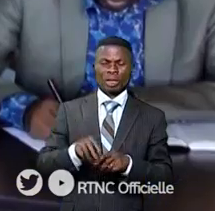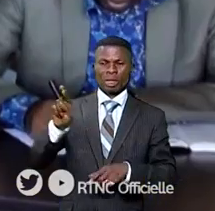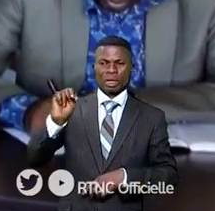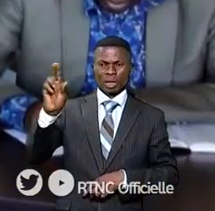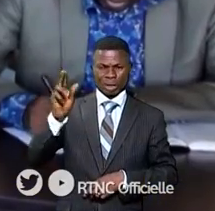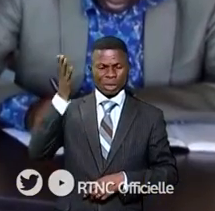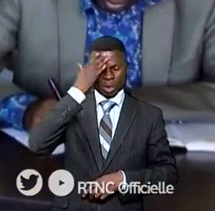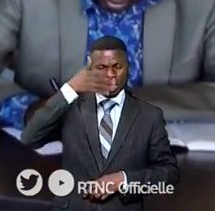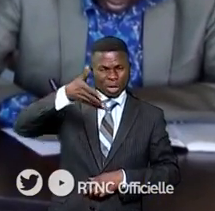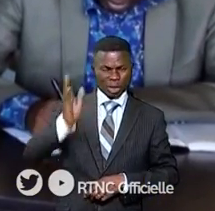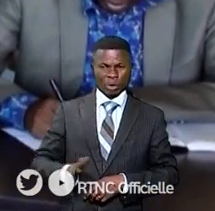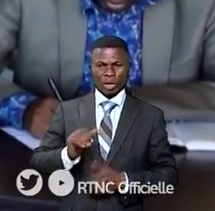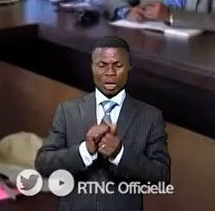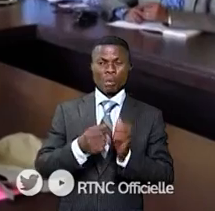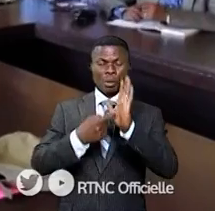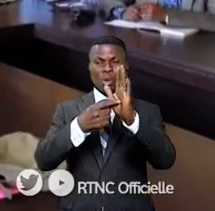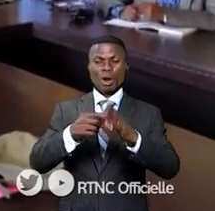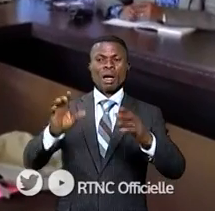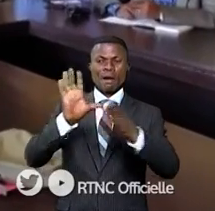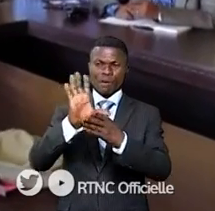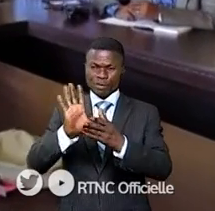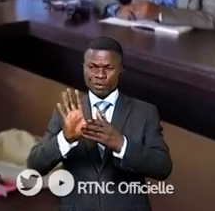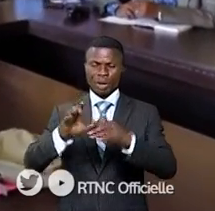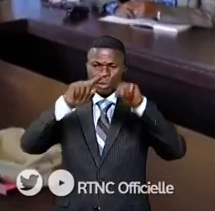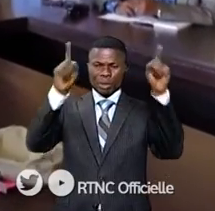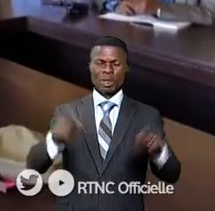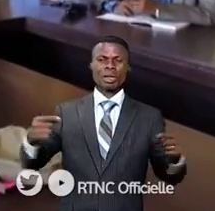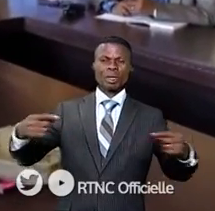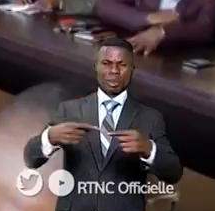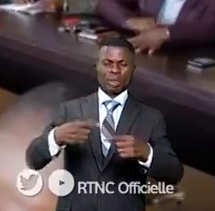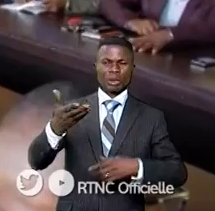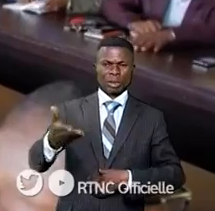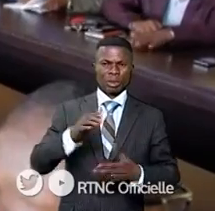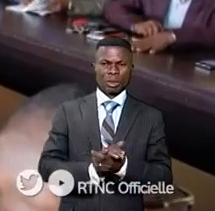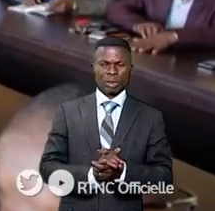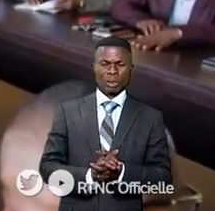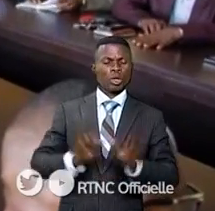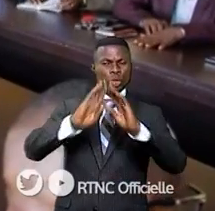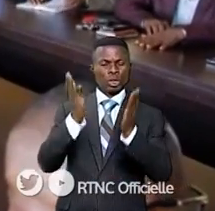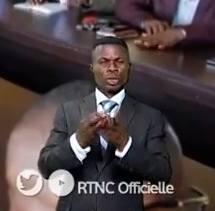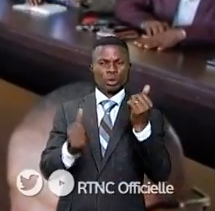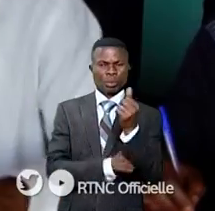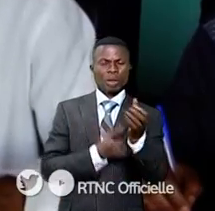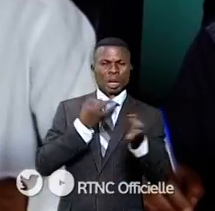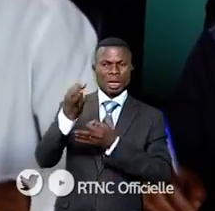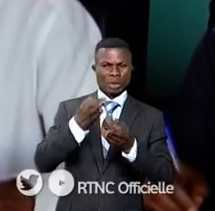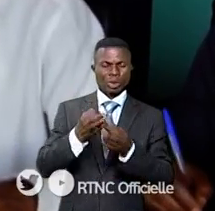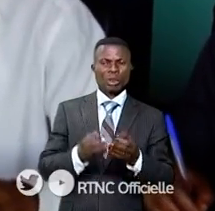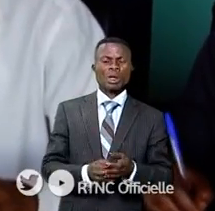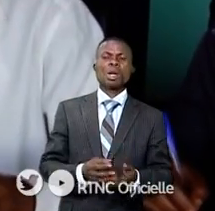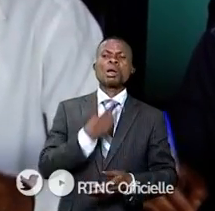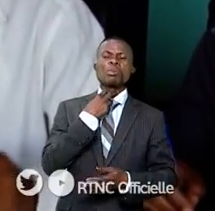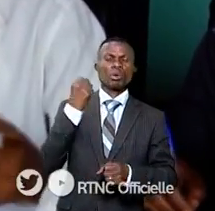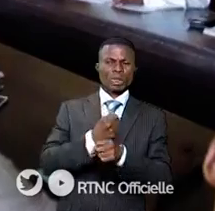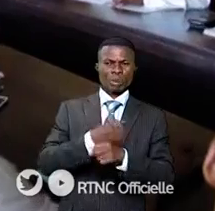des connaissances dans la production et diffusion en direct des événements. Les participants ont relevé des limites du travail